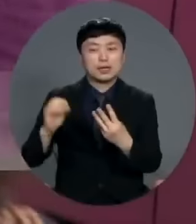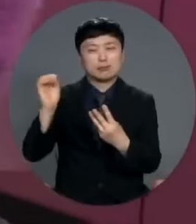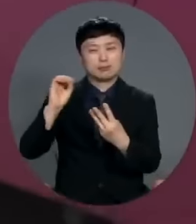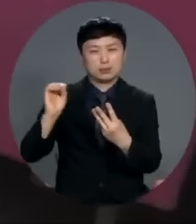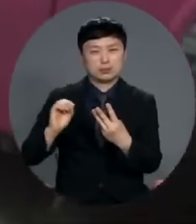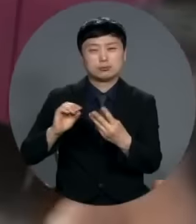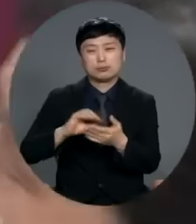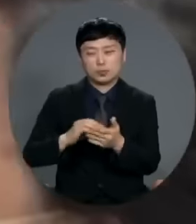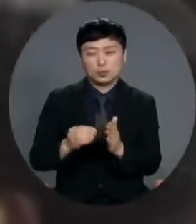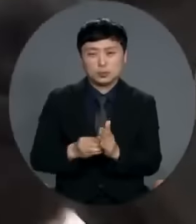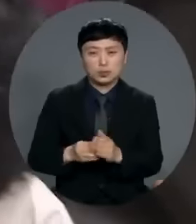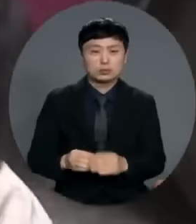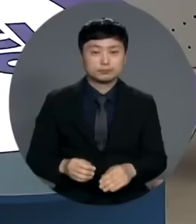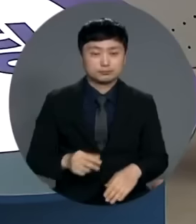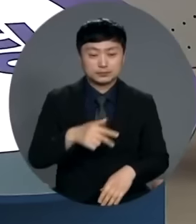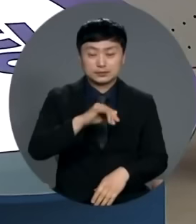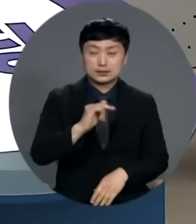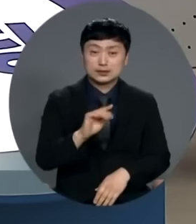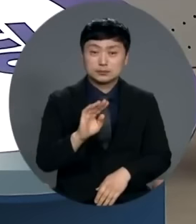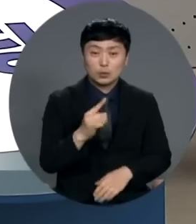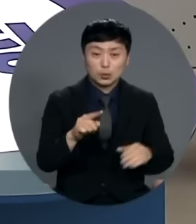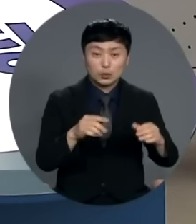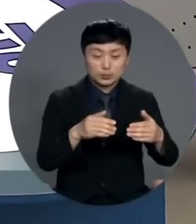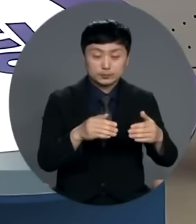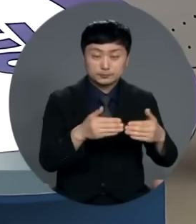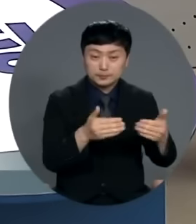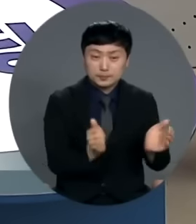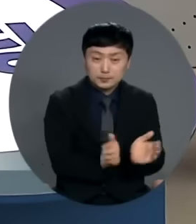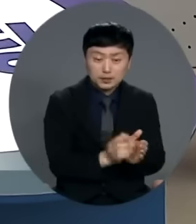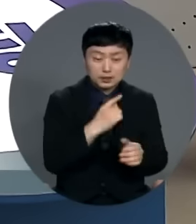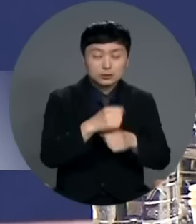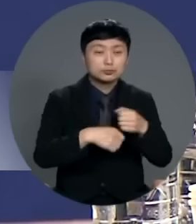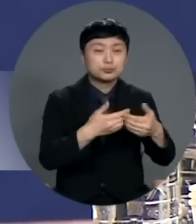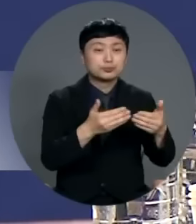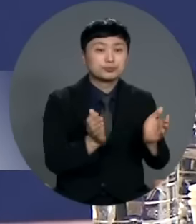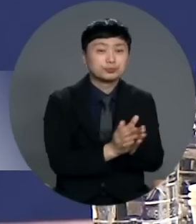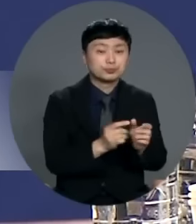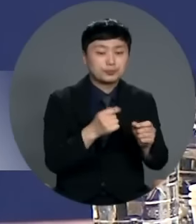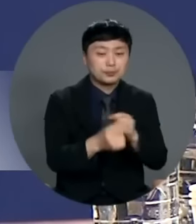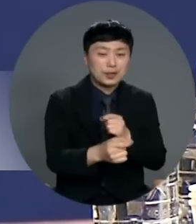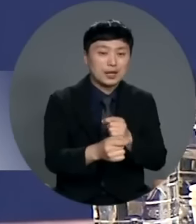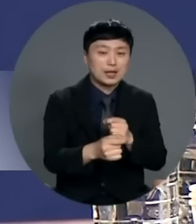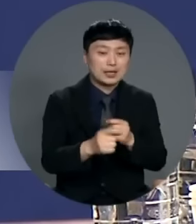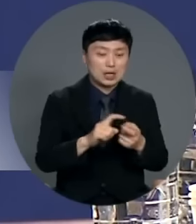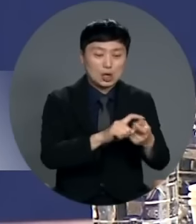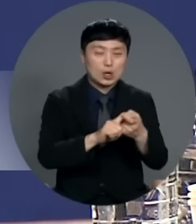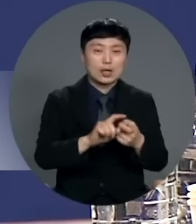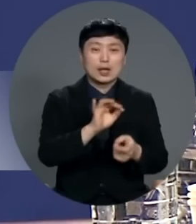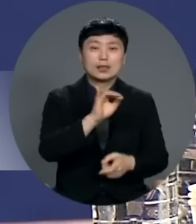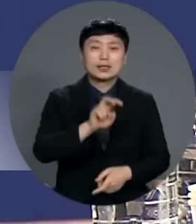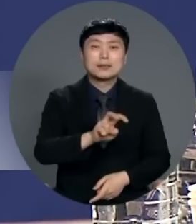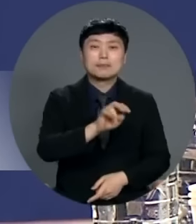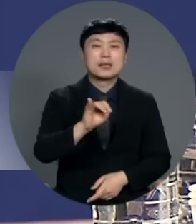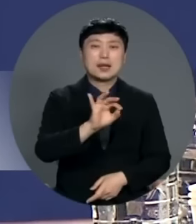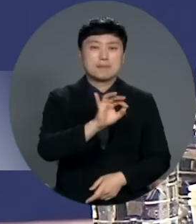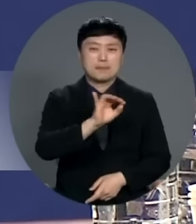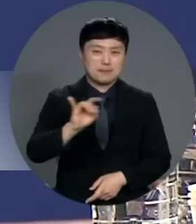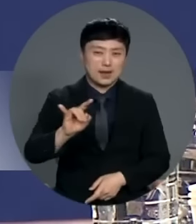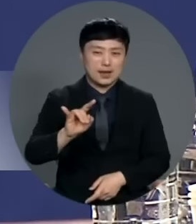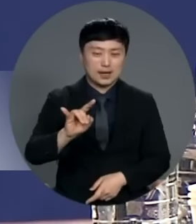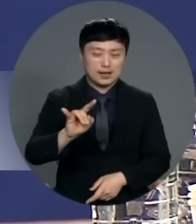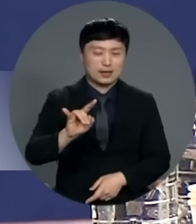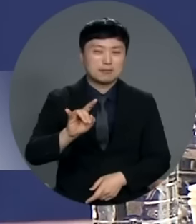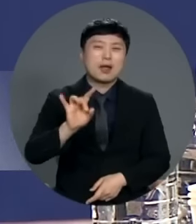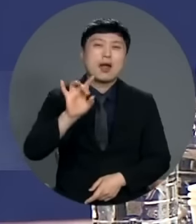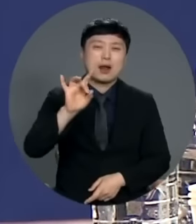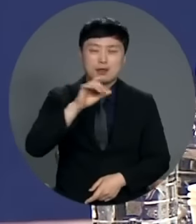선전했습니다. 진보 계열의 유일한 당선인은 더불어민주연합 비례대표로 뽑힌 임미애 전 민주당 경북도당